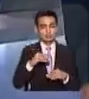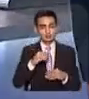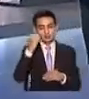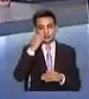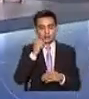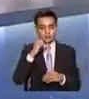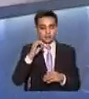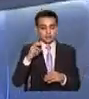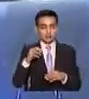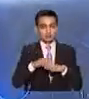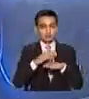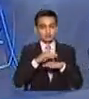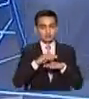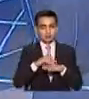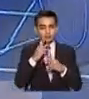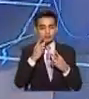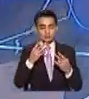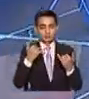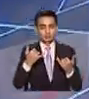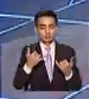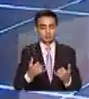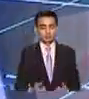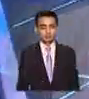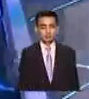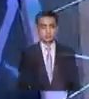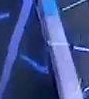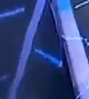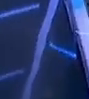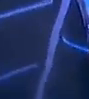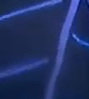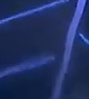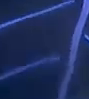Аскар. Кеш шар, кымбатты көрермен. И смотрите сегодня.